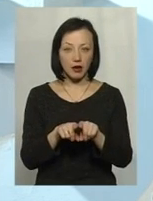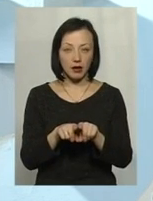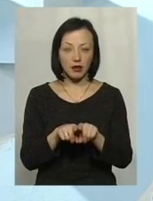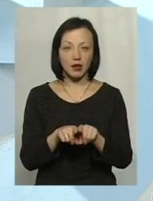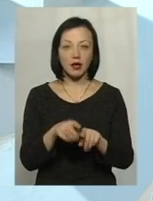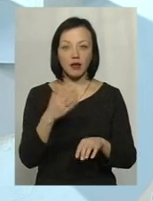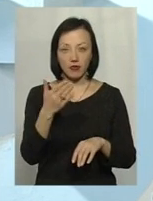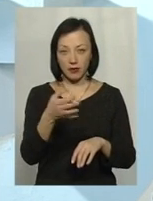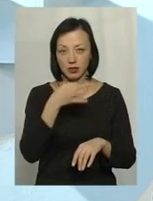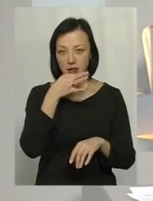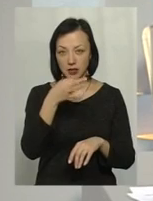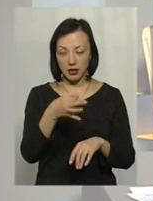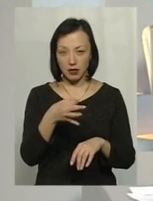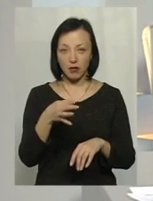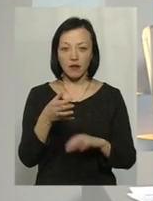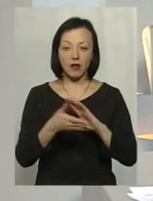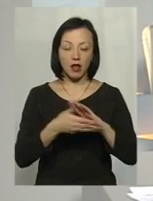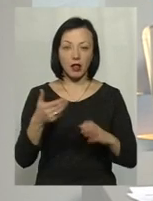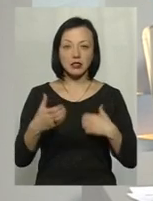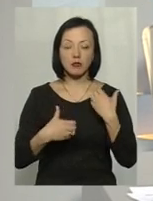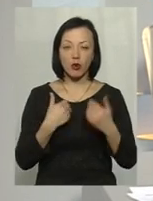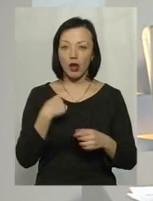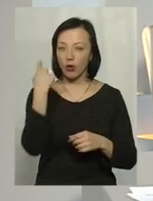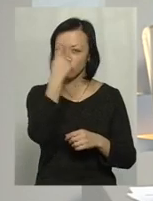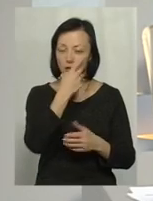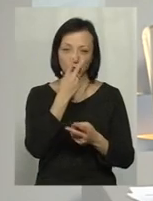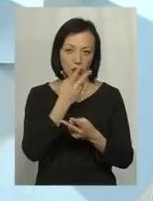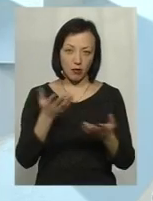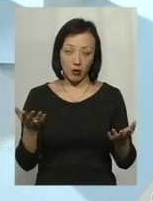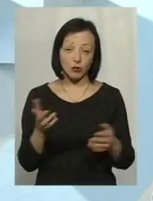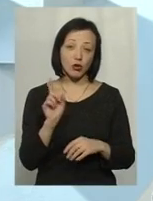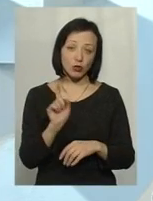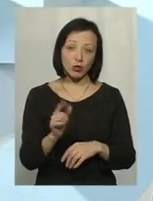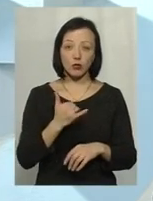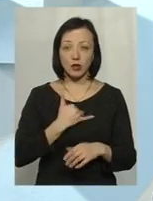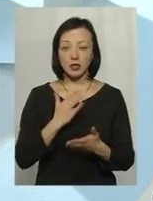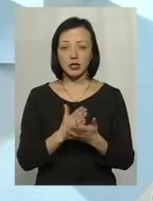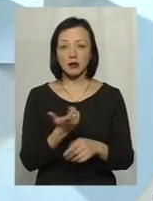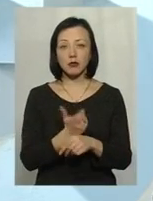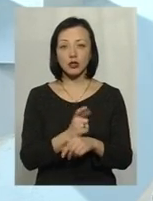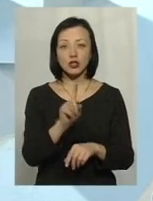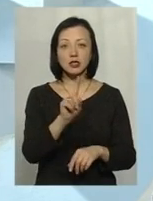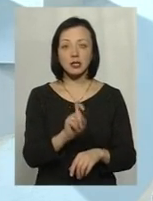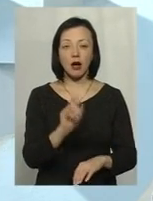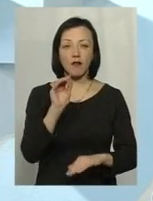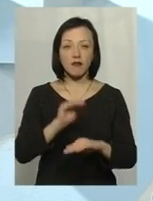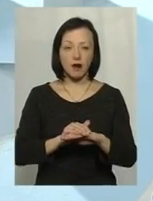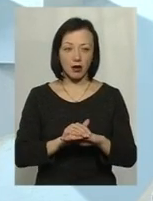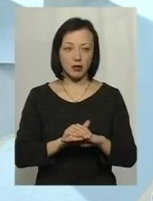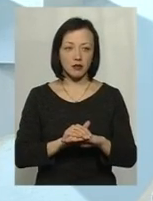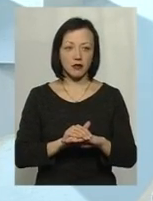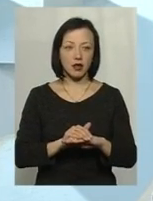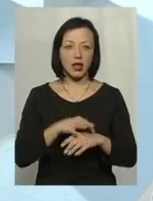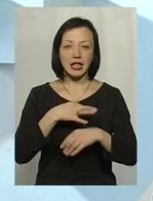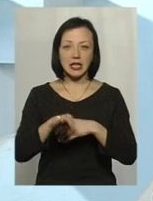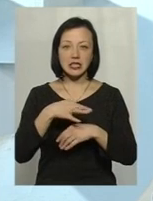яких, що викликало занепокоєння, я особисто не бачу. Хоча в нас є більше 100 фактів, це